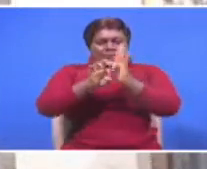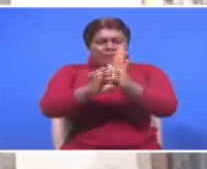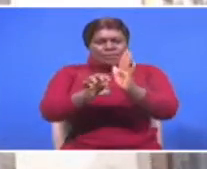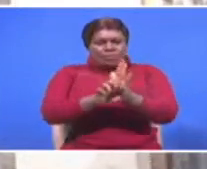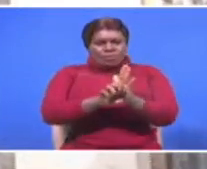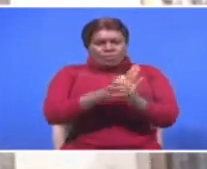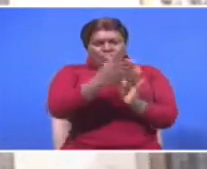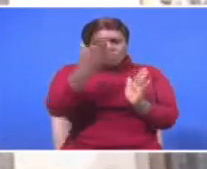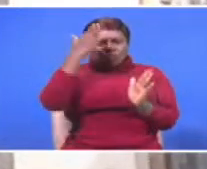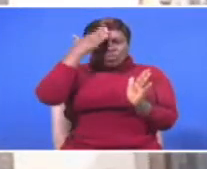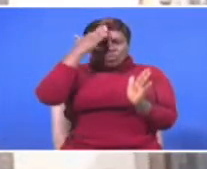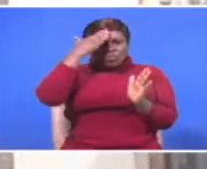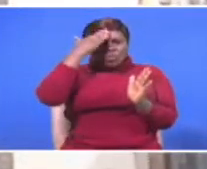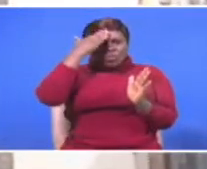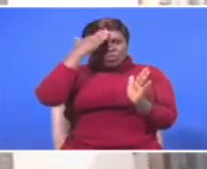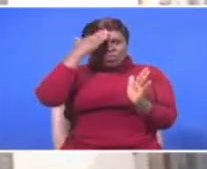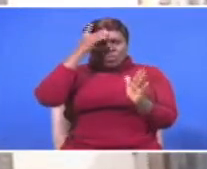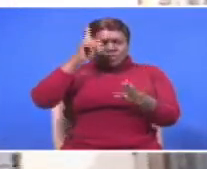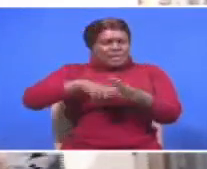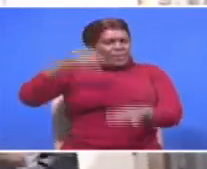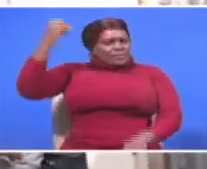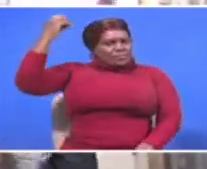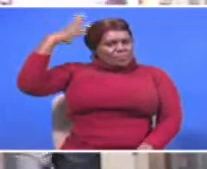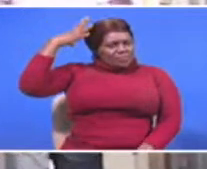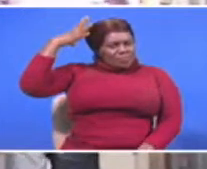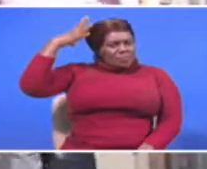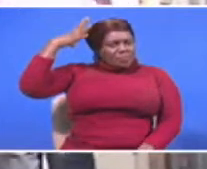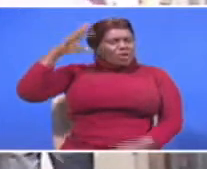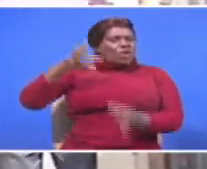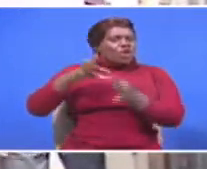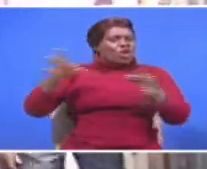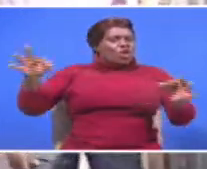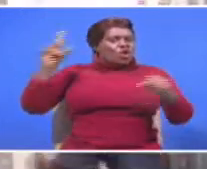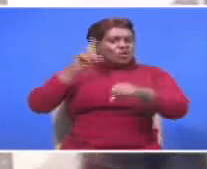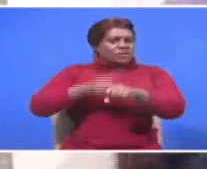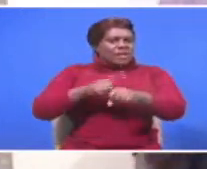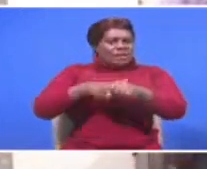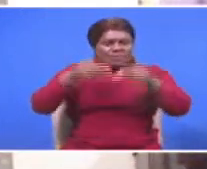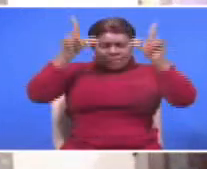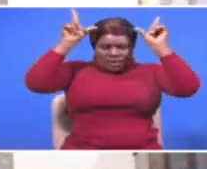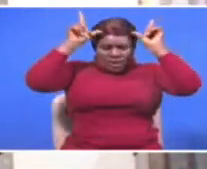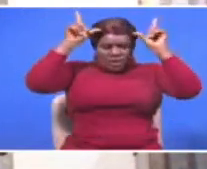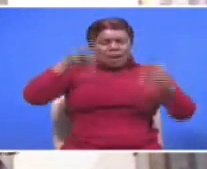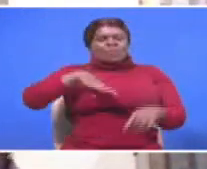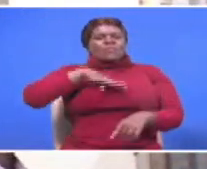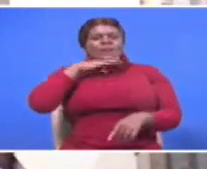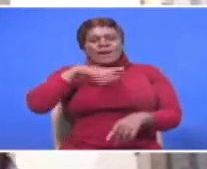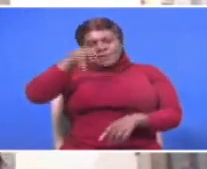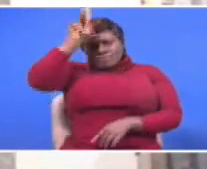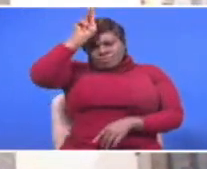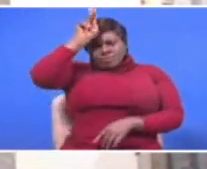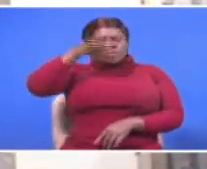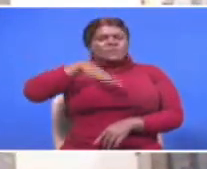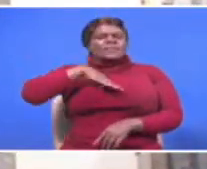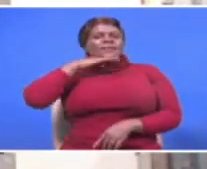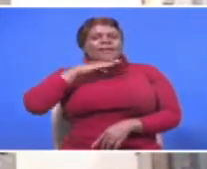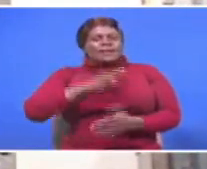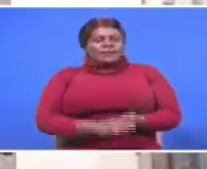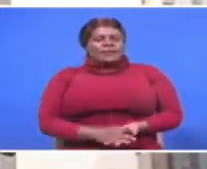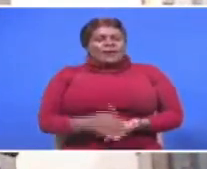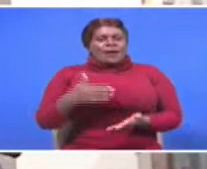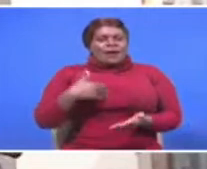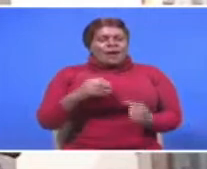kwamba tumetoka kwa kiangazi ambayo ilikuwa ni mingi, ng'ombe zimekufa, kondoo zimekufa,